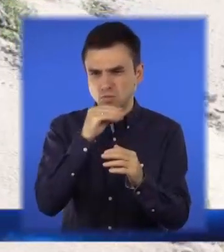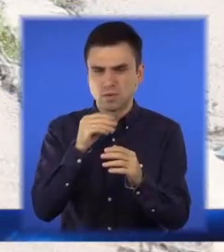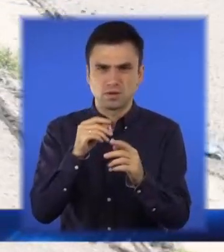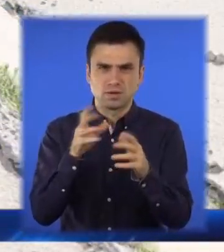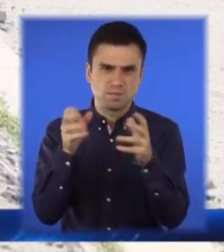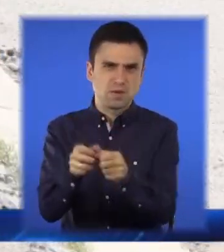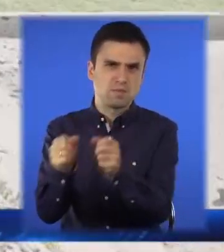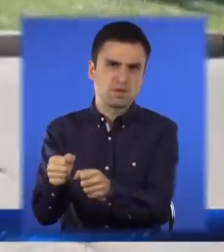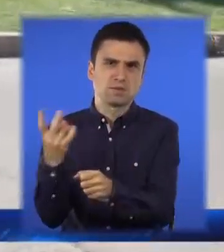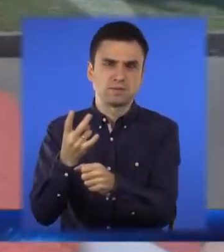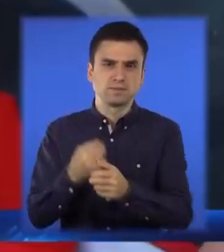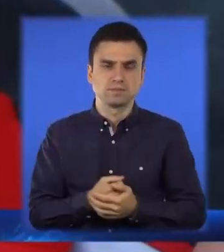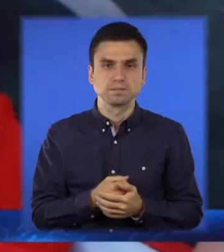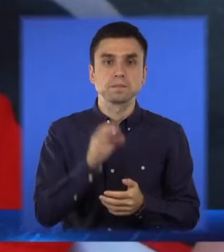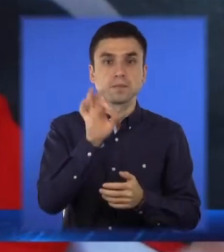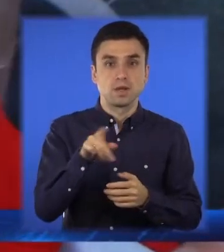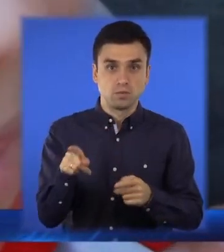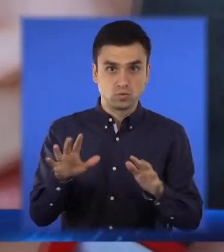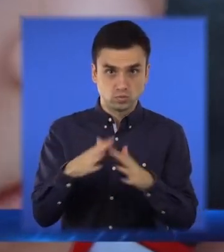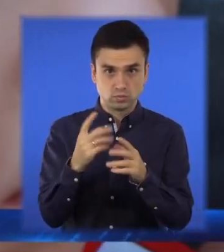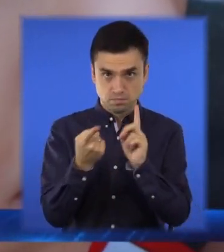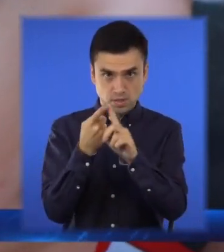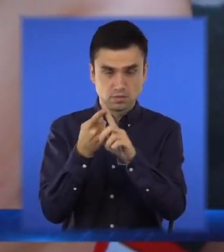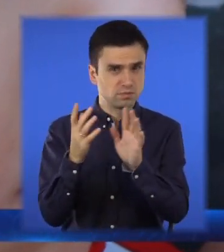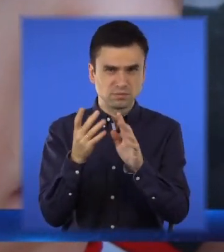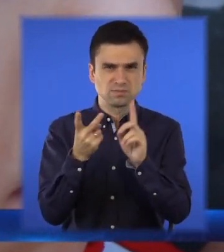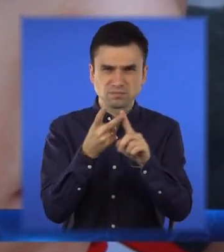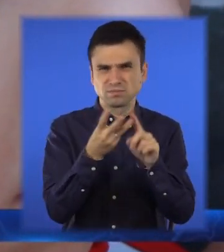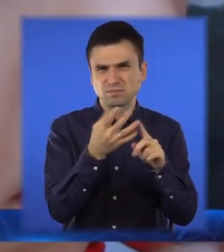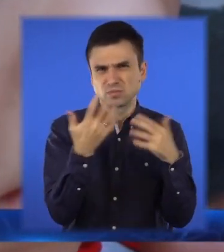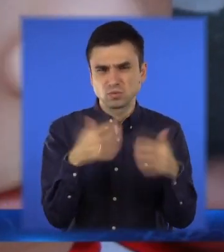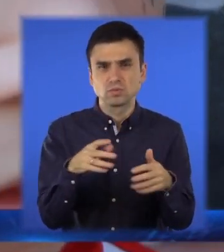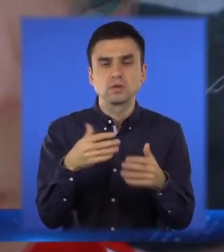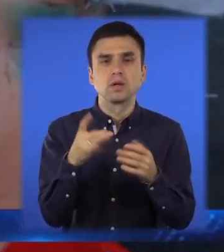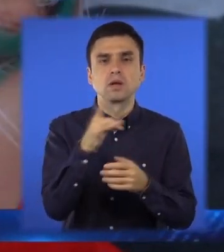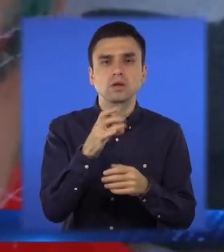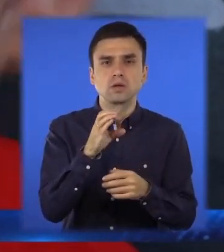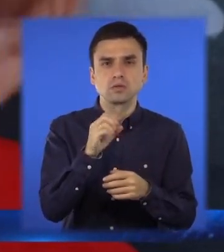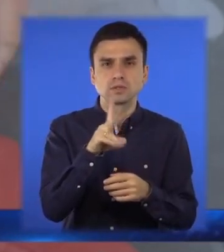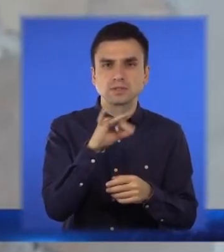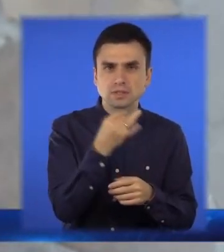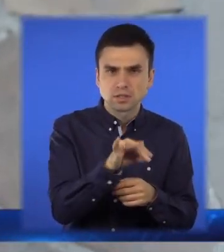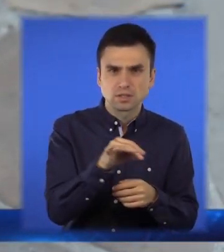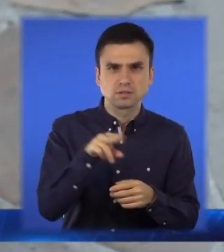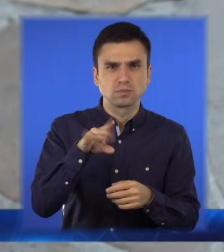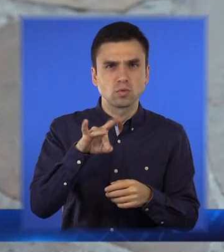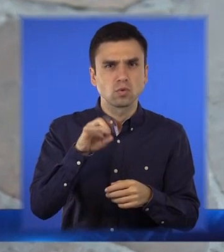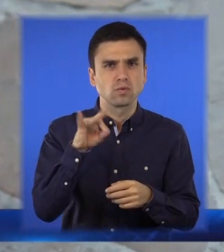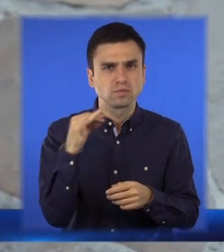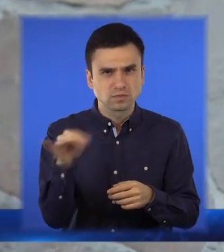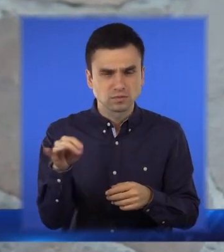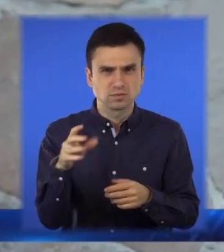вже не перший випадок, коли собаки кидаються на людей. Так у Саксаганському, Покровському та Тернівському районах за один день